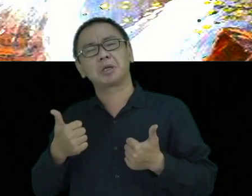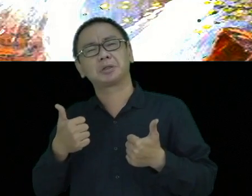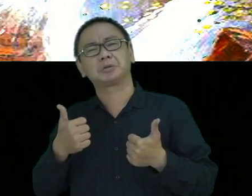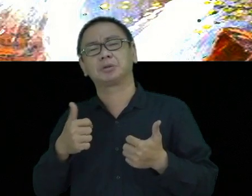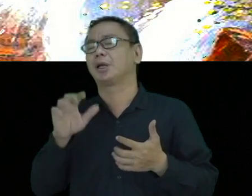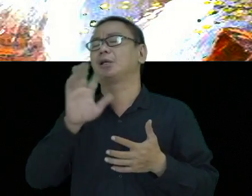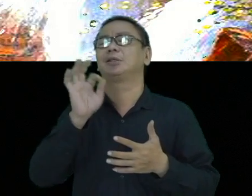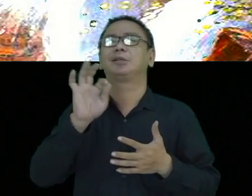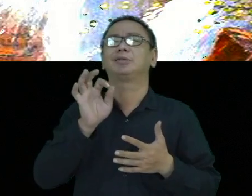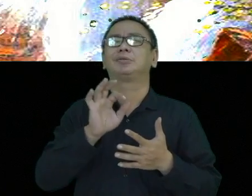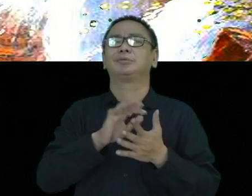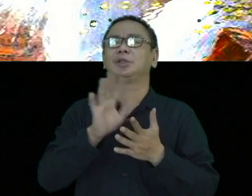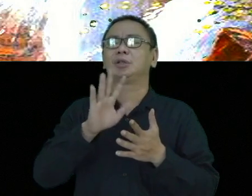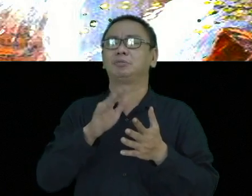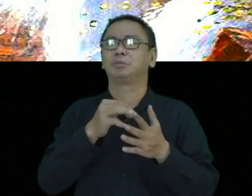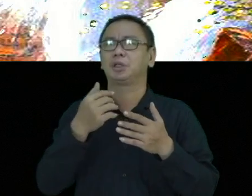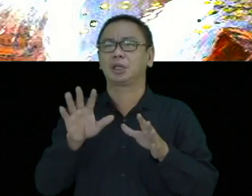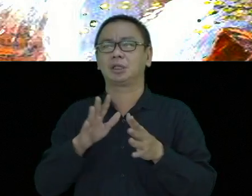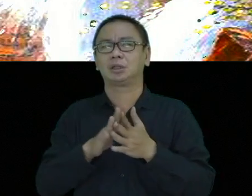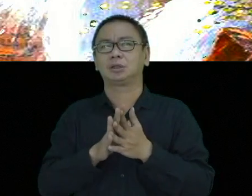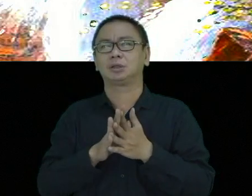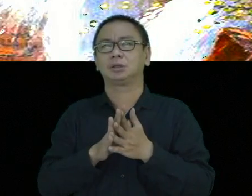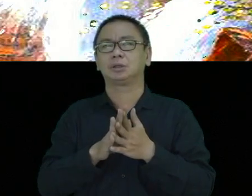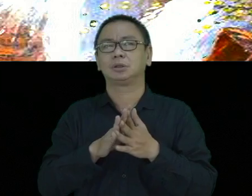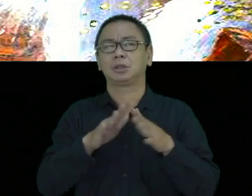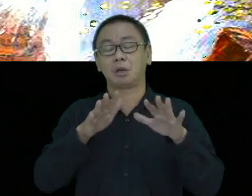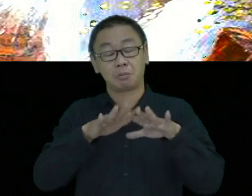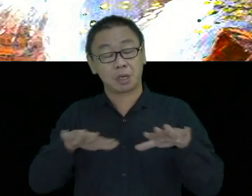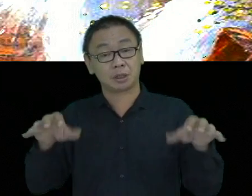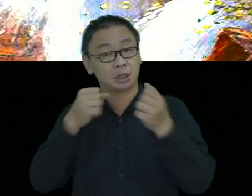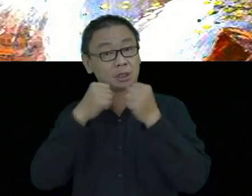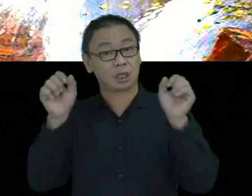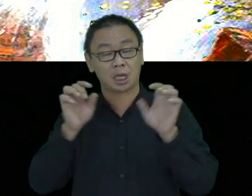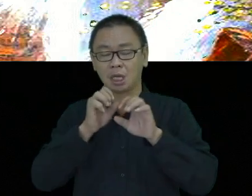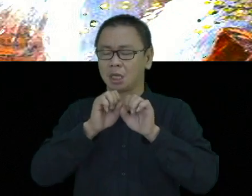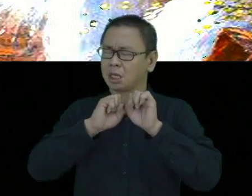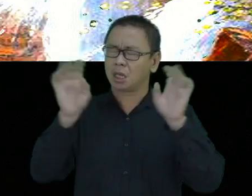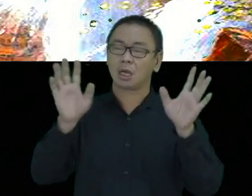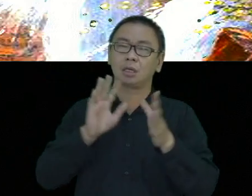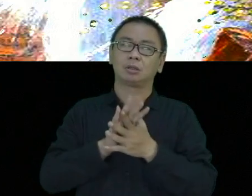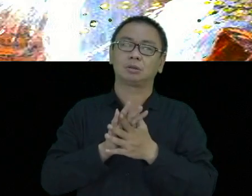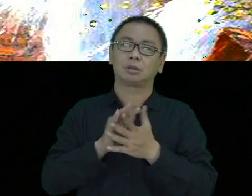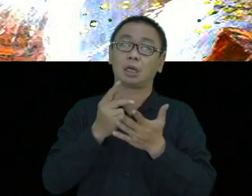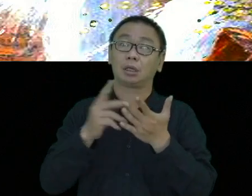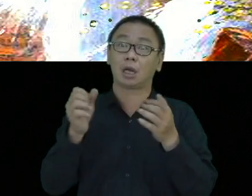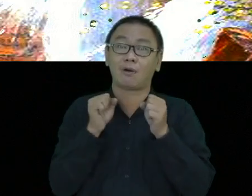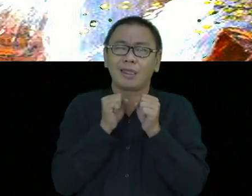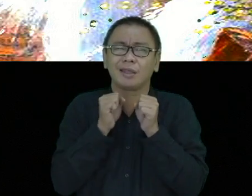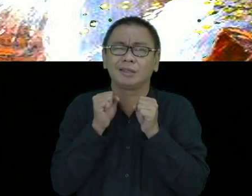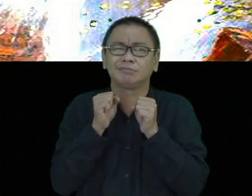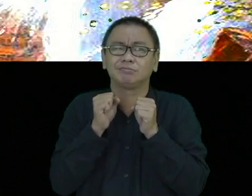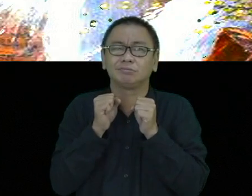Ya, jangan biarkan damai sejahtera itu juga hilang di dalam kehidupan kita karena kekhawatiran itu menguasai kita.